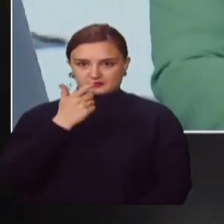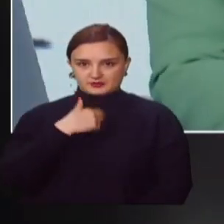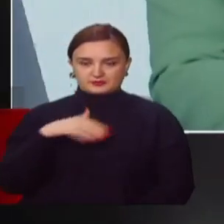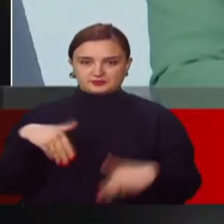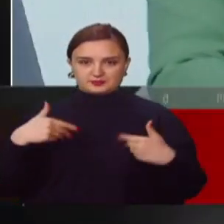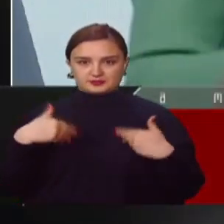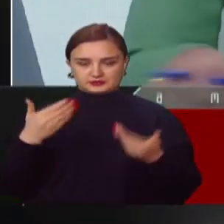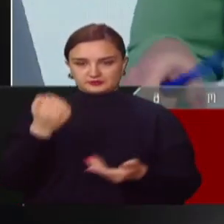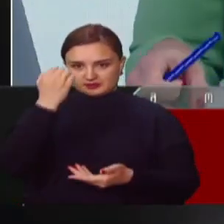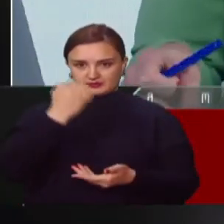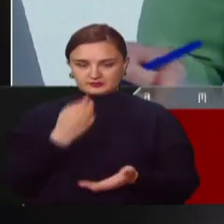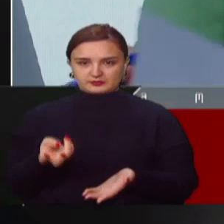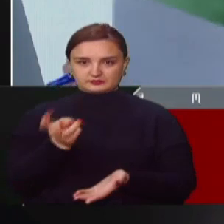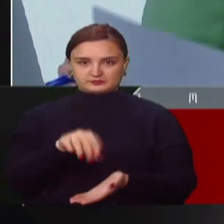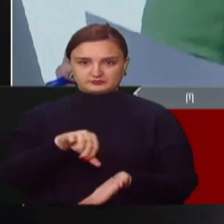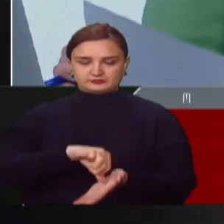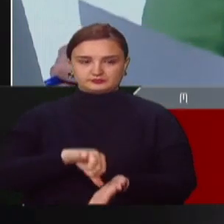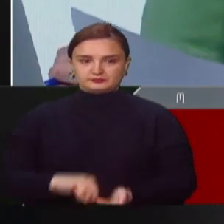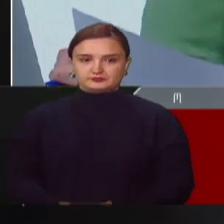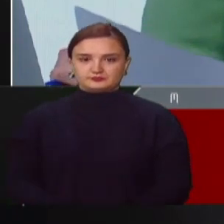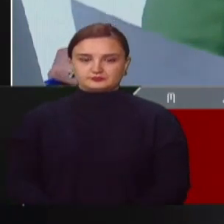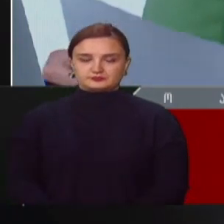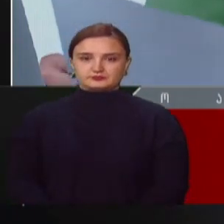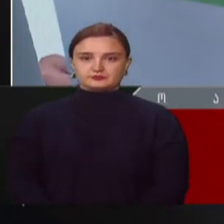მოგესალმებით, გმადლობთ, რომ გადაცემაში მონაწილეობთ.